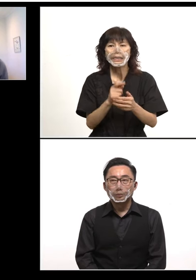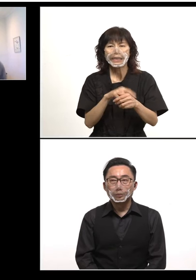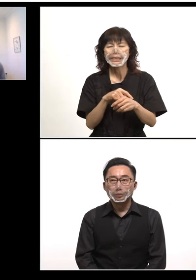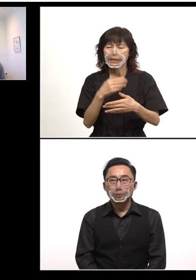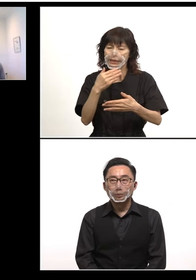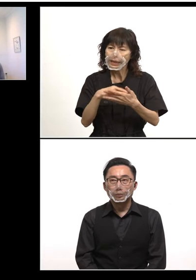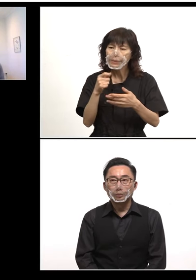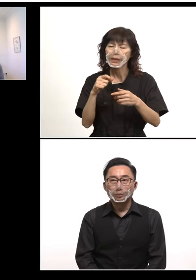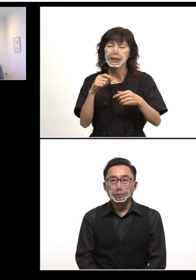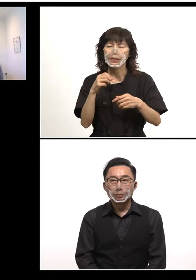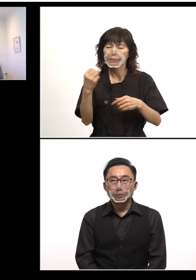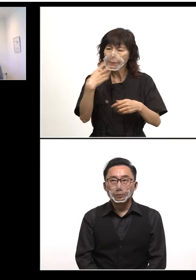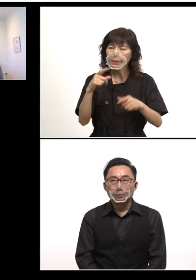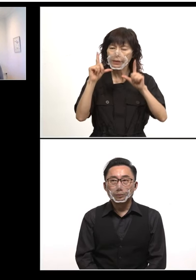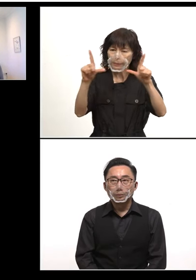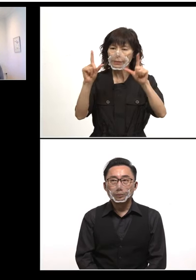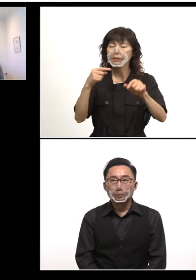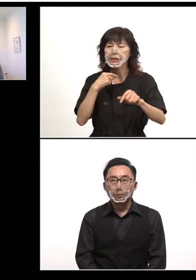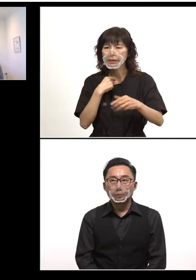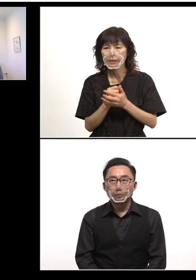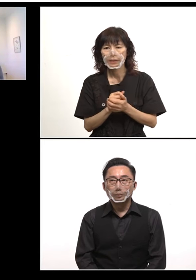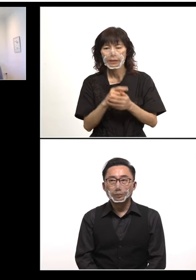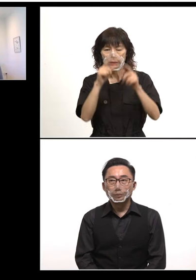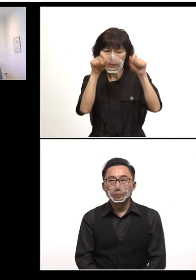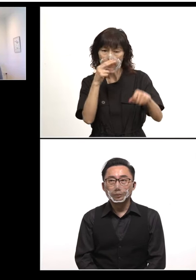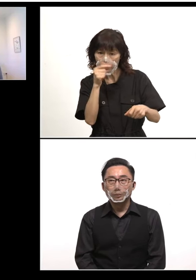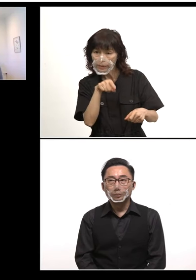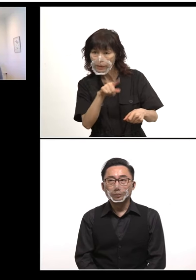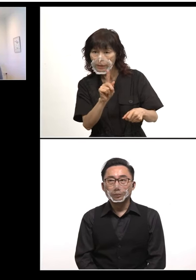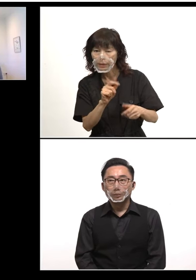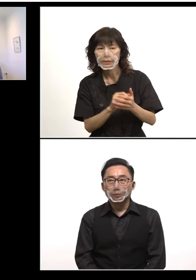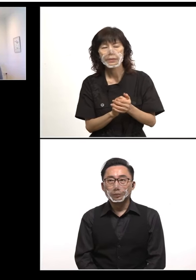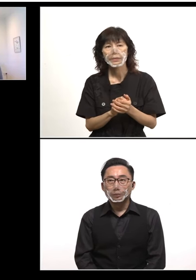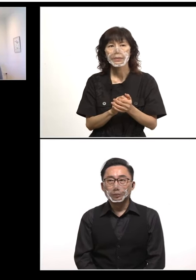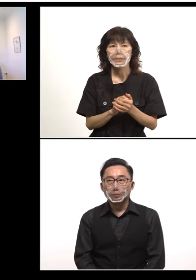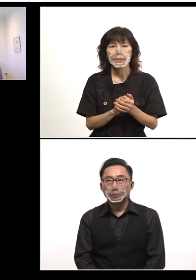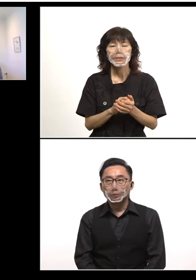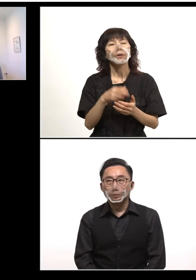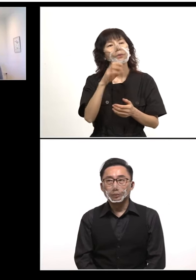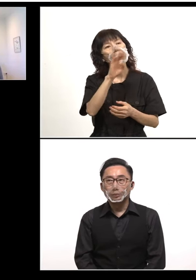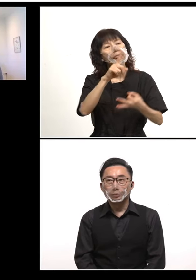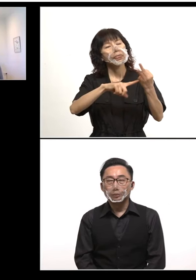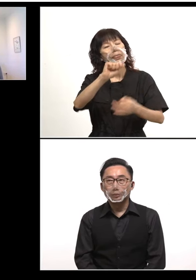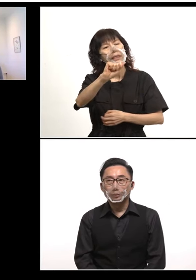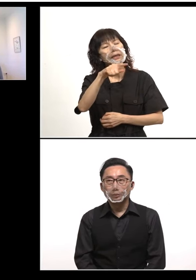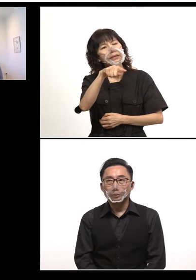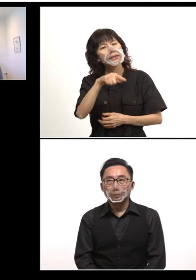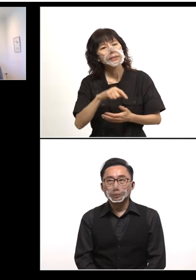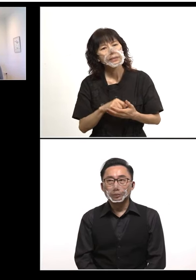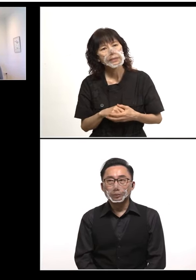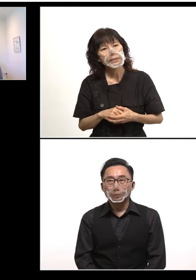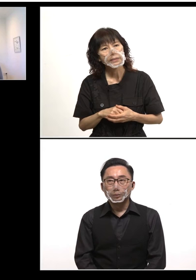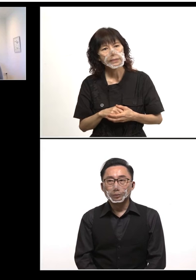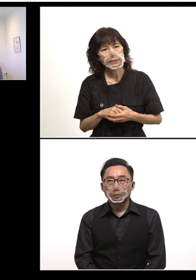點而去答多些大家在 chat box 上的問題，因為很多都很有趣的，例如 There's a question for Anthony. Anthony,